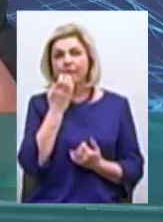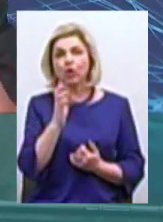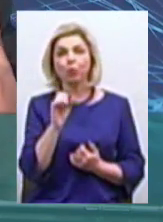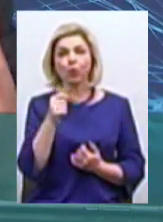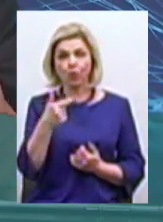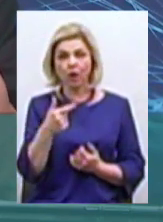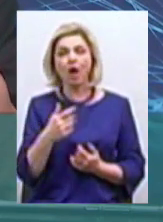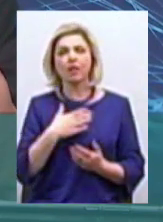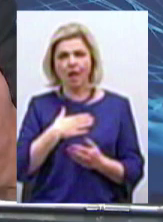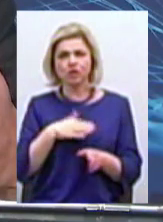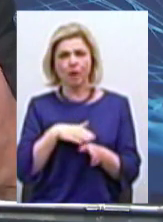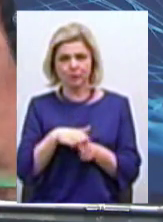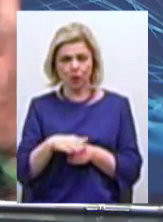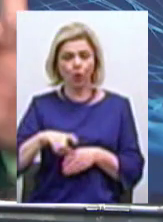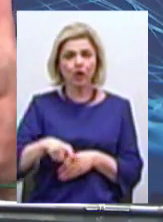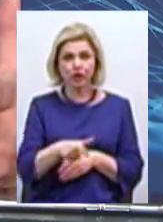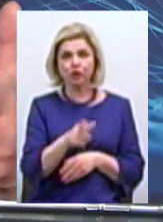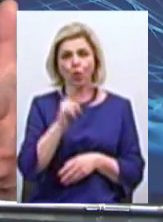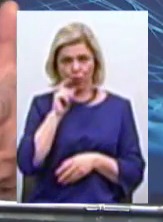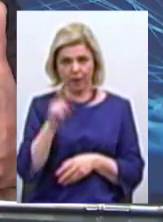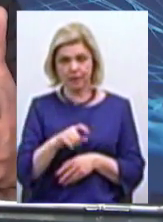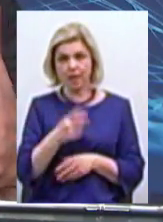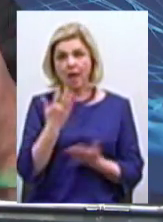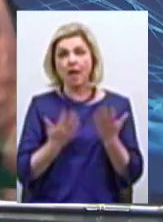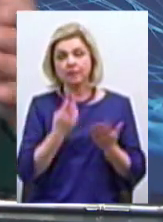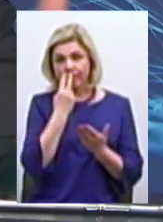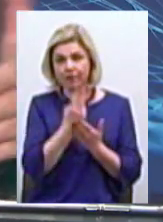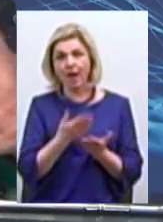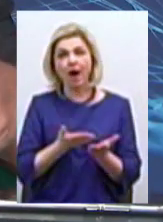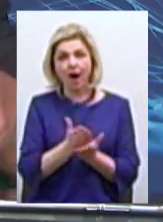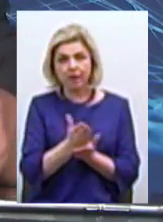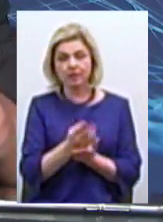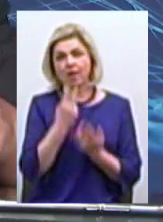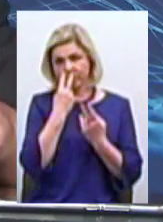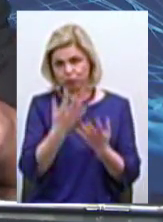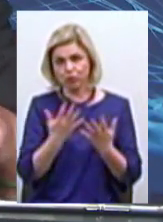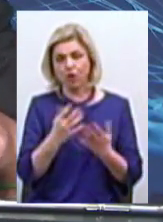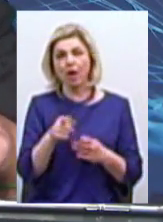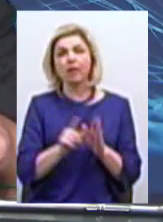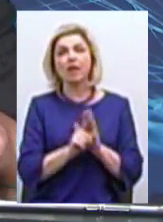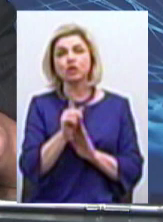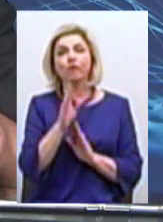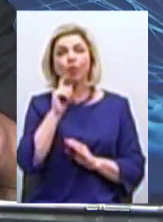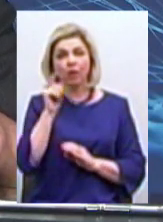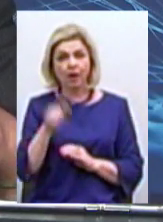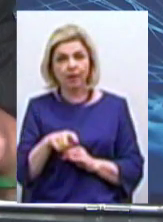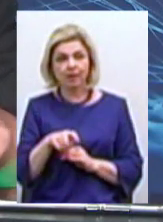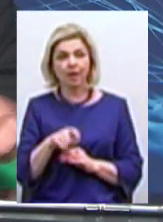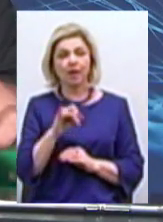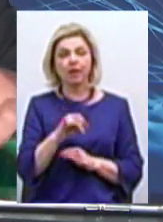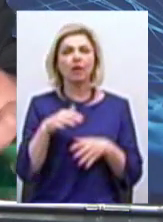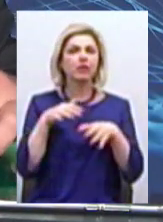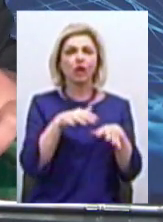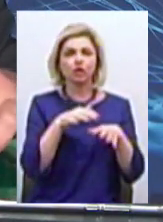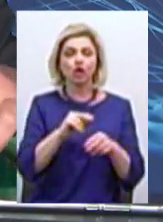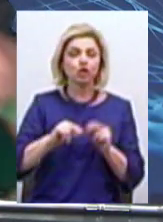абсолютно наша річка українська. Якщо подивитись по карті, ви побачите, що ця річка бере початок в Україні і втече через